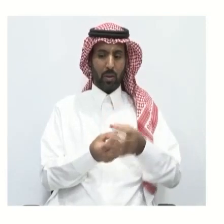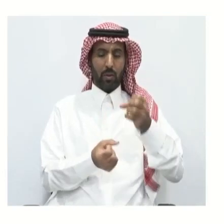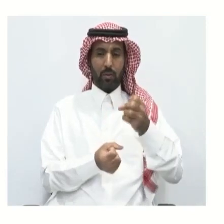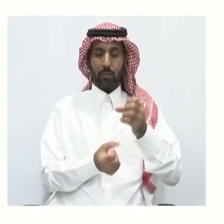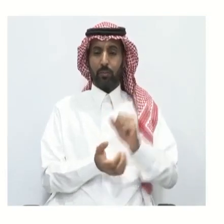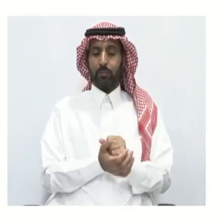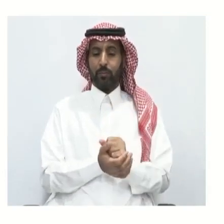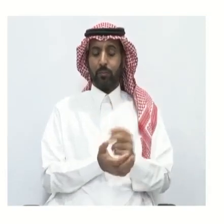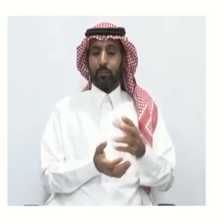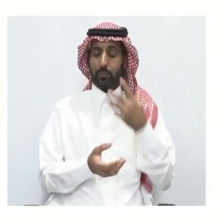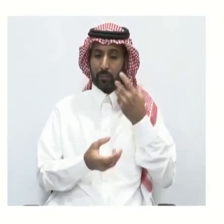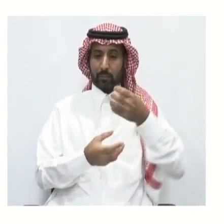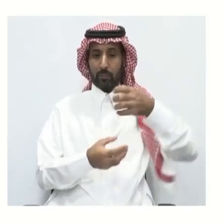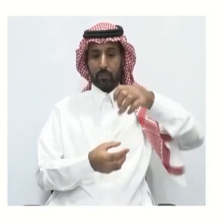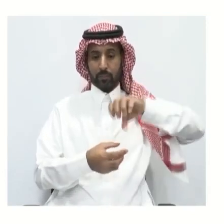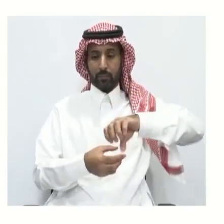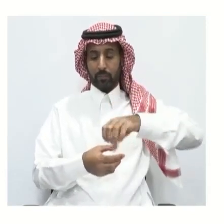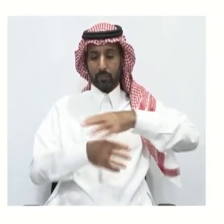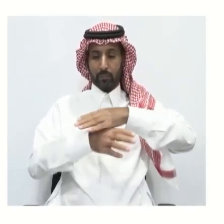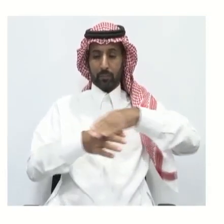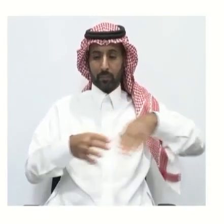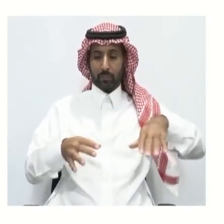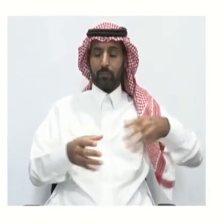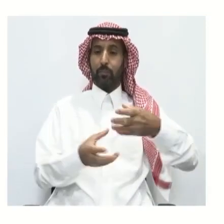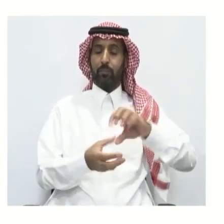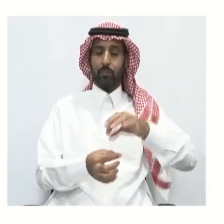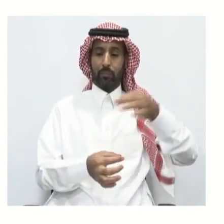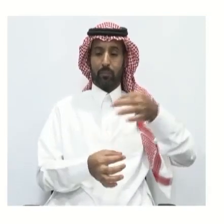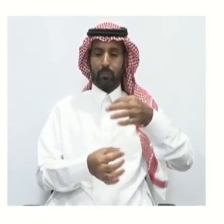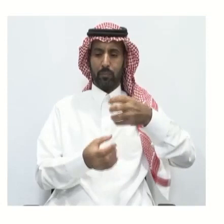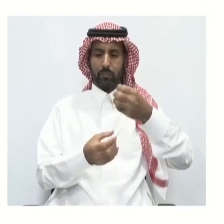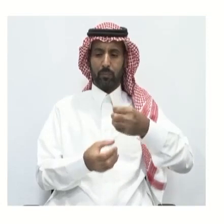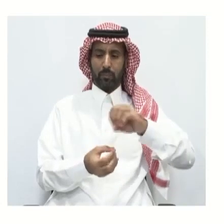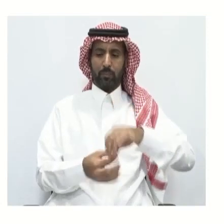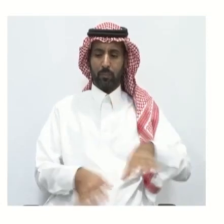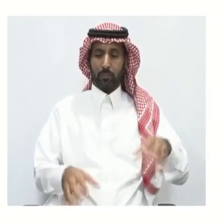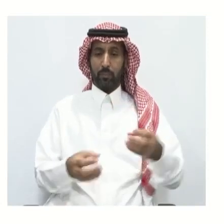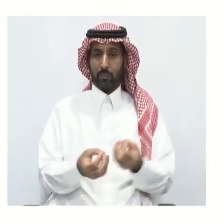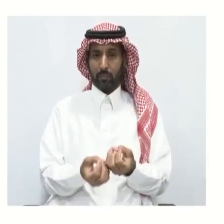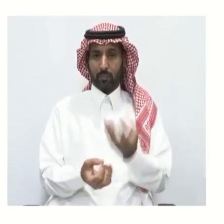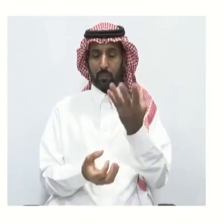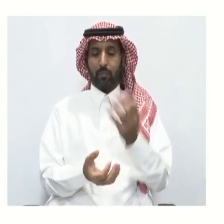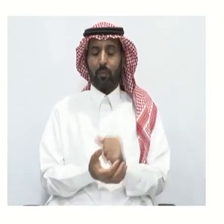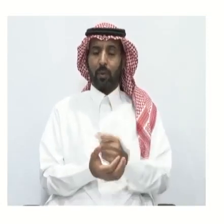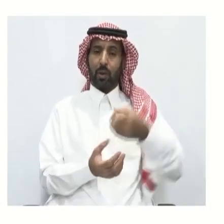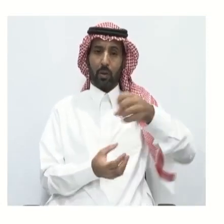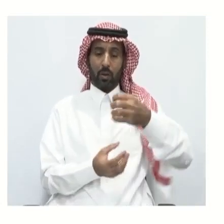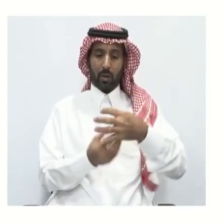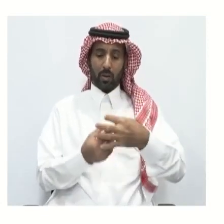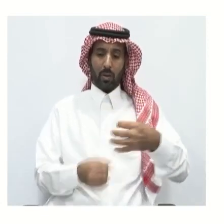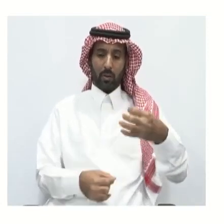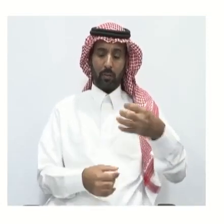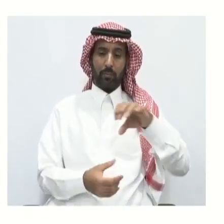في الحاله السائله على السطوح الاوعيه او بعضها قد يتبخر قد تلتصق المواد